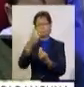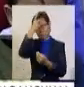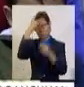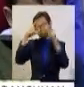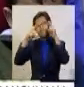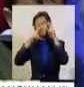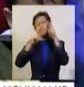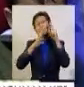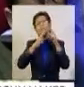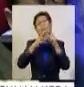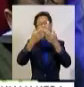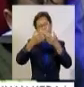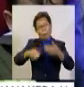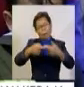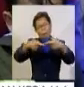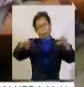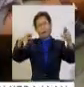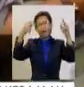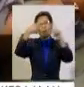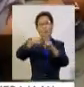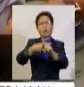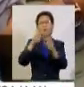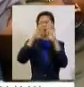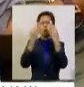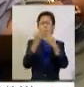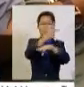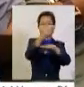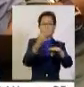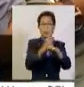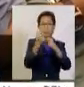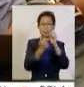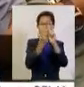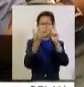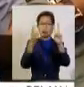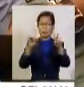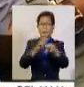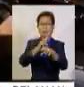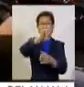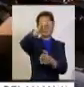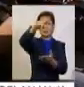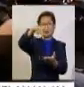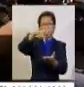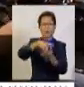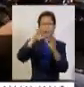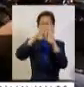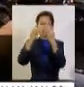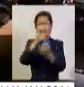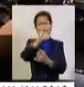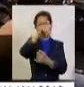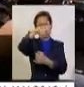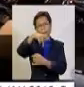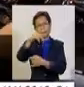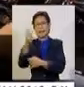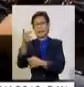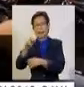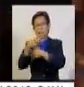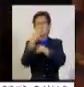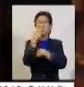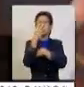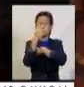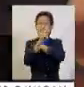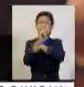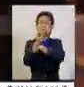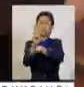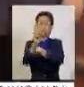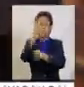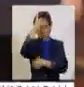menyatakannya selepas merasmikan sambutan Bulan Keluarga Kebangsaan 2018 di Pusat Keluarga LPPKN Seremban 2. Datuk